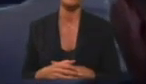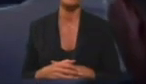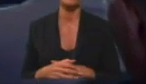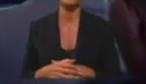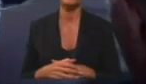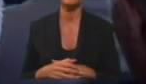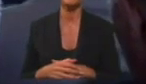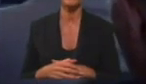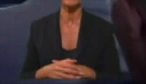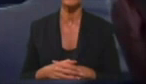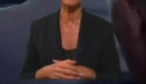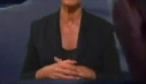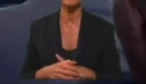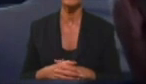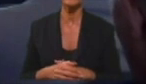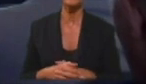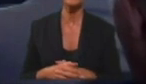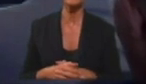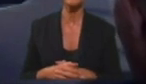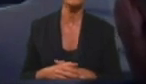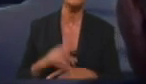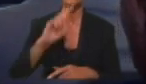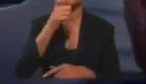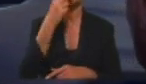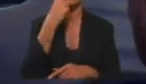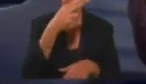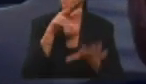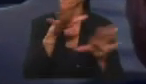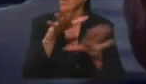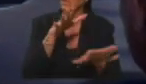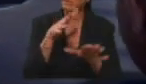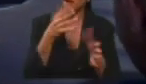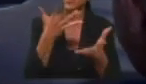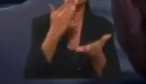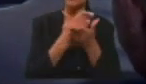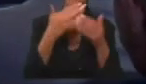Jeśli chodzi o to, co zauważono w miejscach,